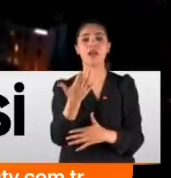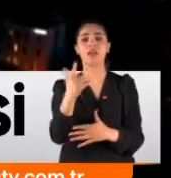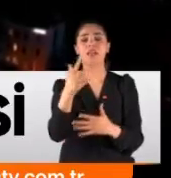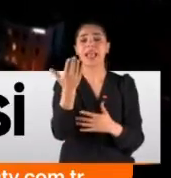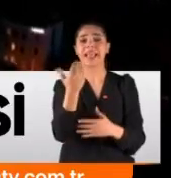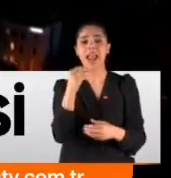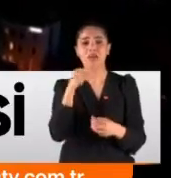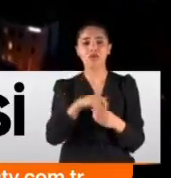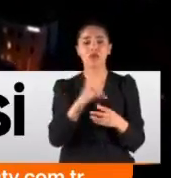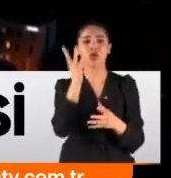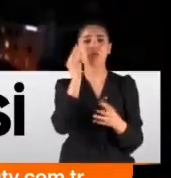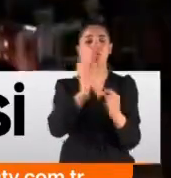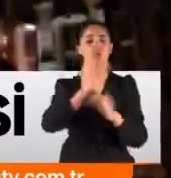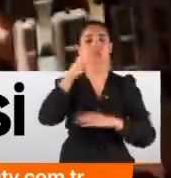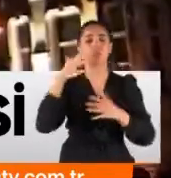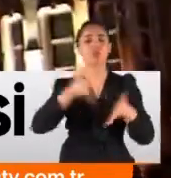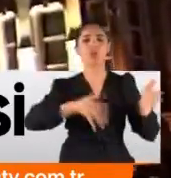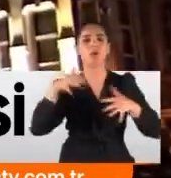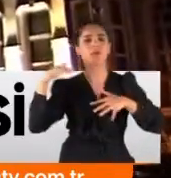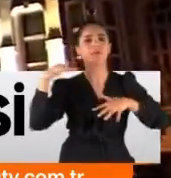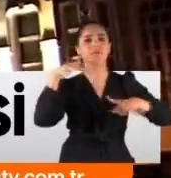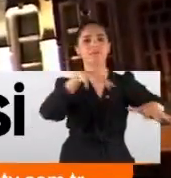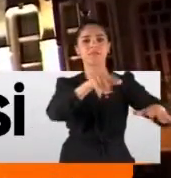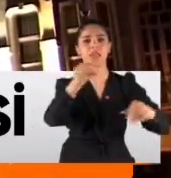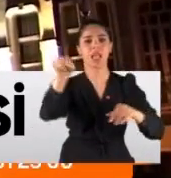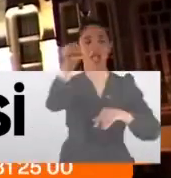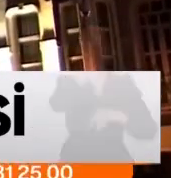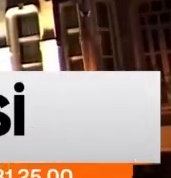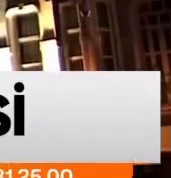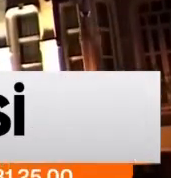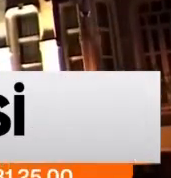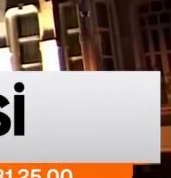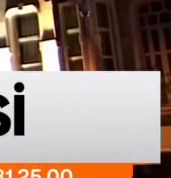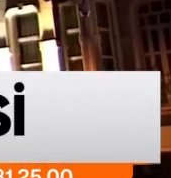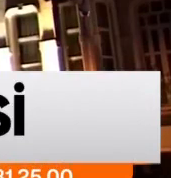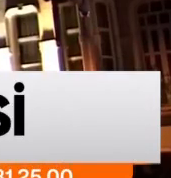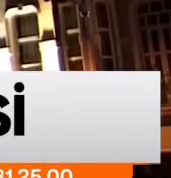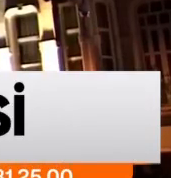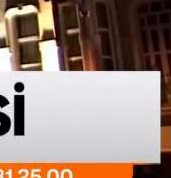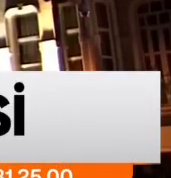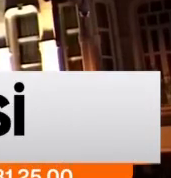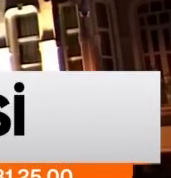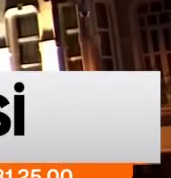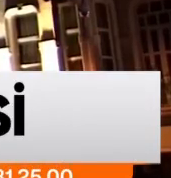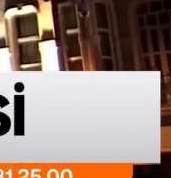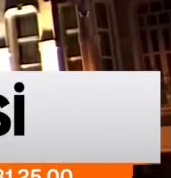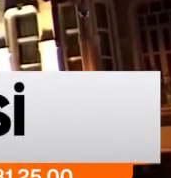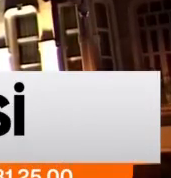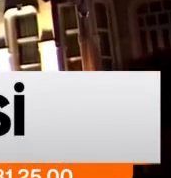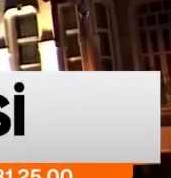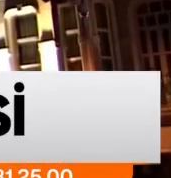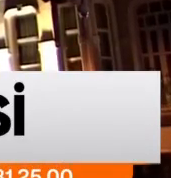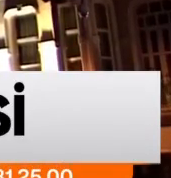yüz binler sokağa döküldü. Namluların üzerine çıplak elleriyle yürüdü.